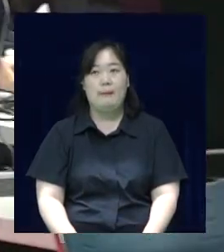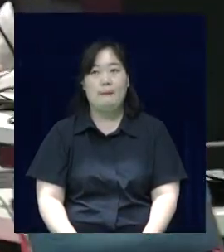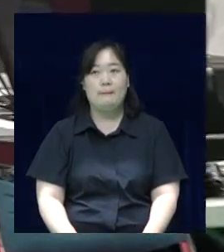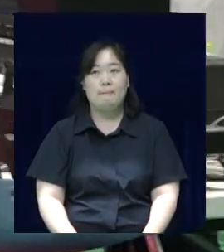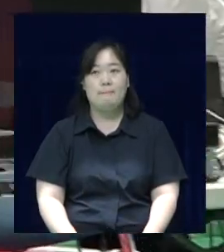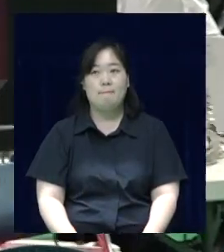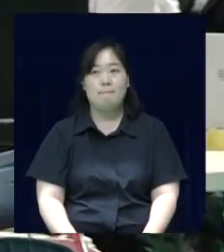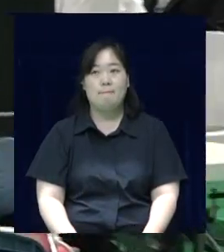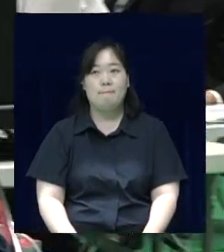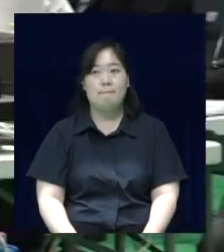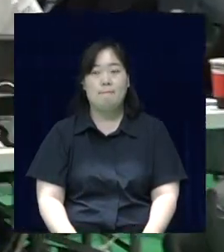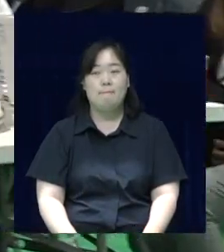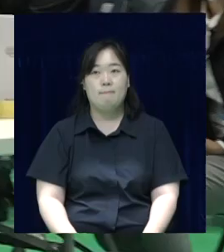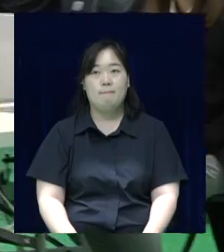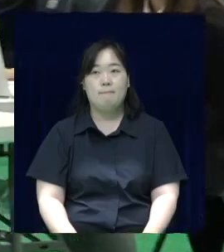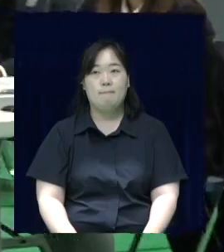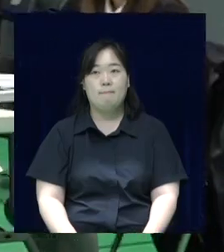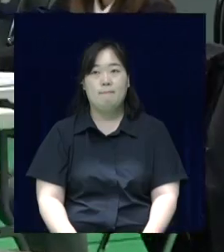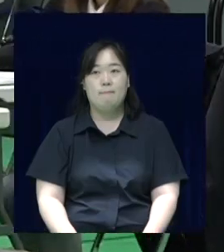자,